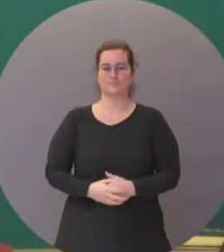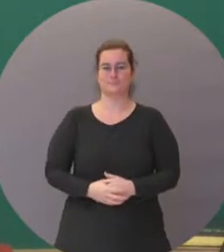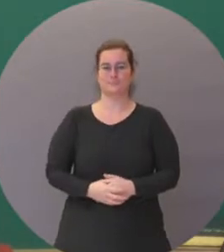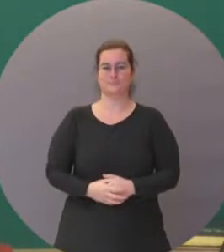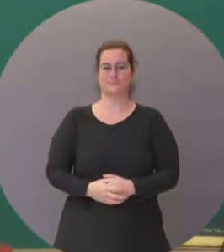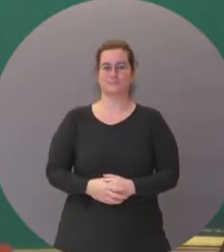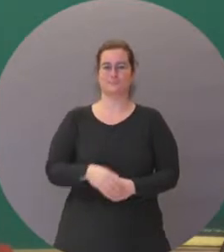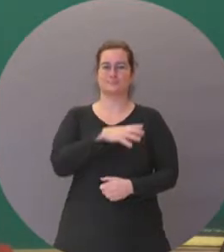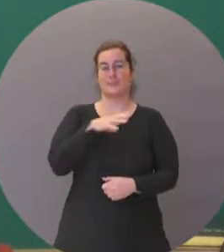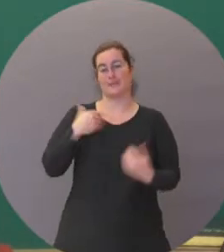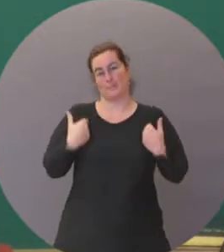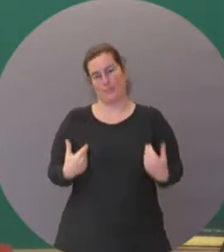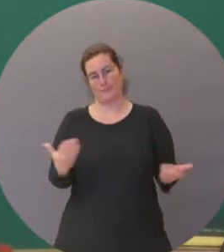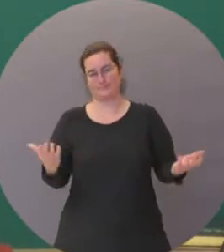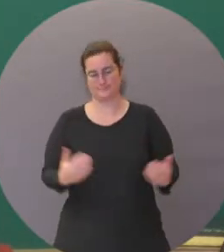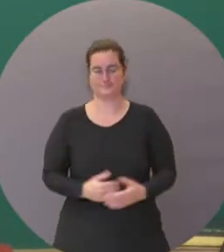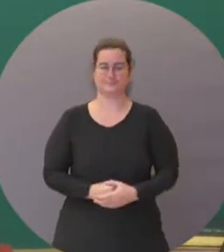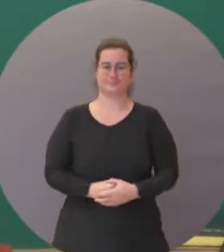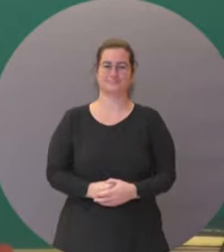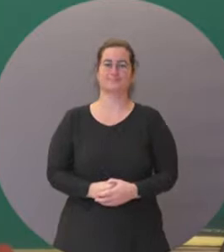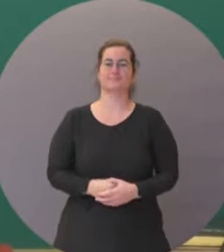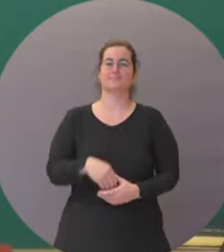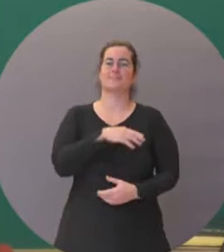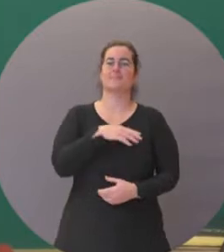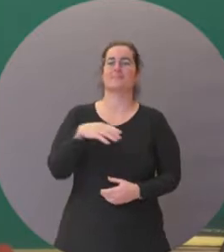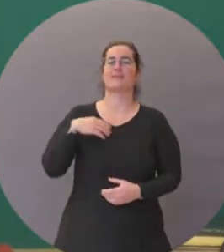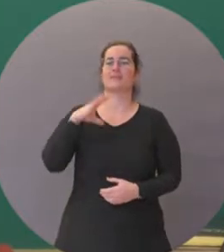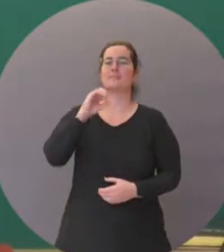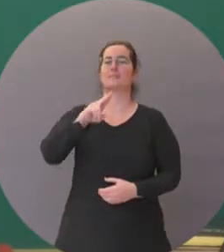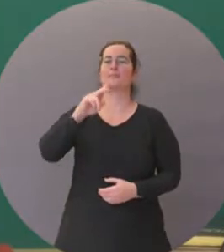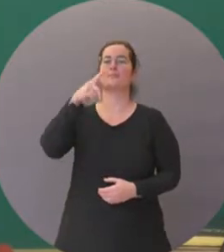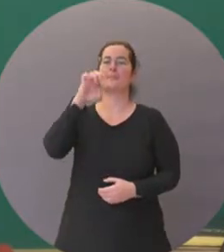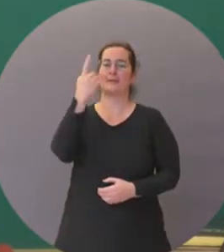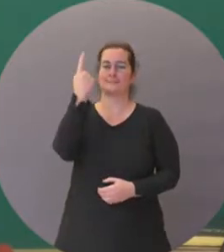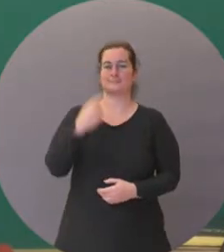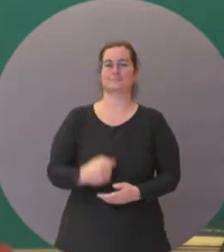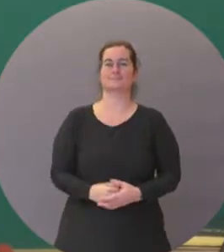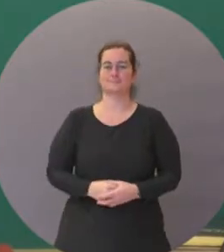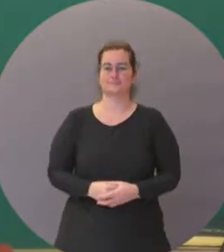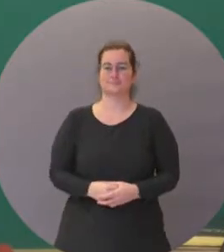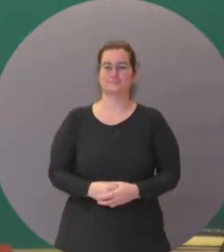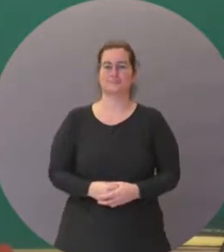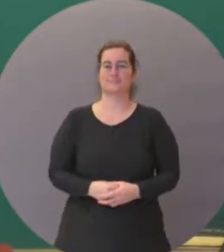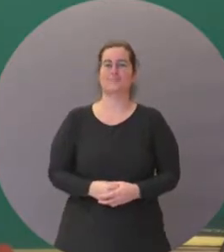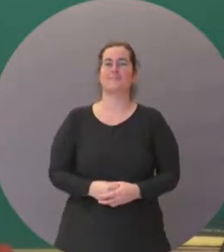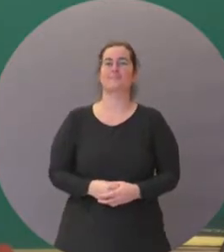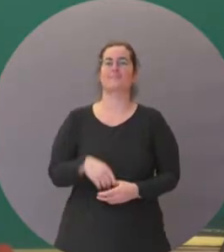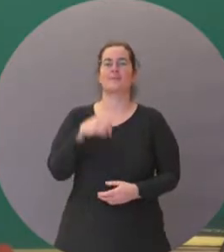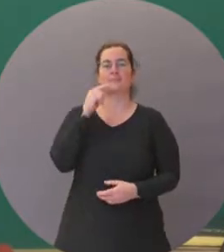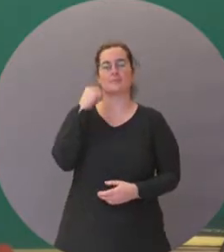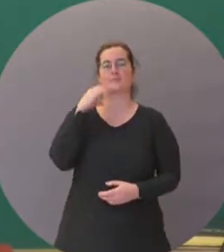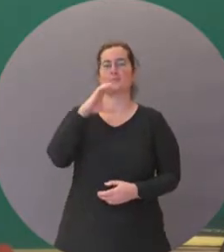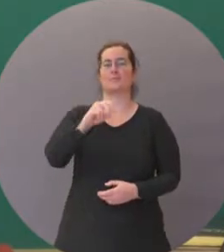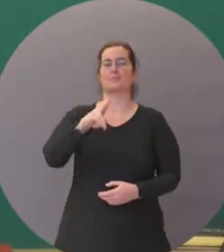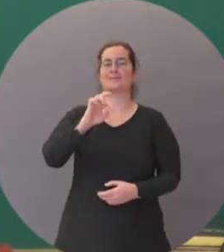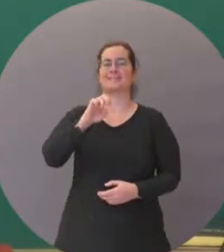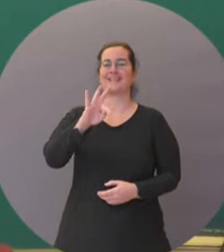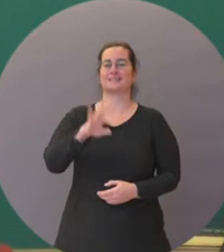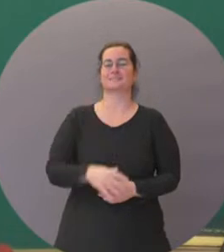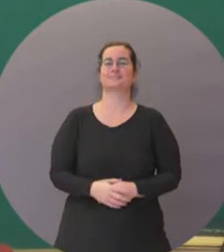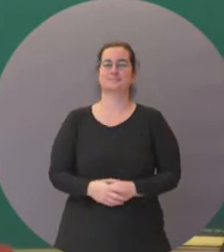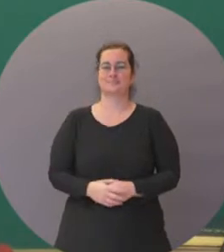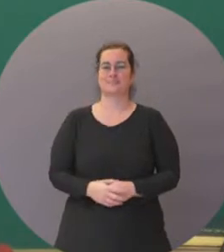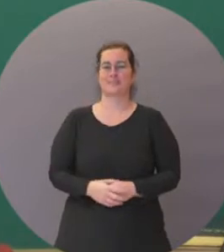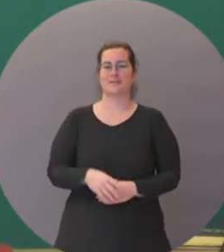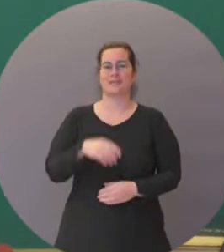madame Cottereau Chantal madame coupé Louisa monsieur coutais Guillaume monsieur